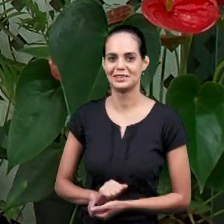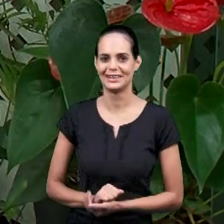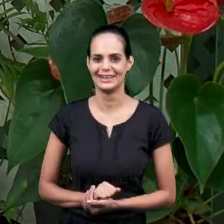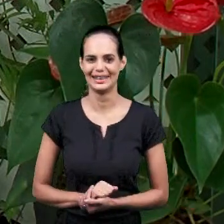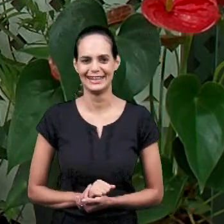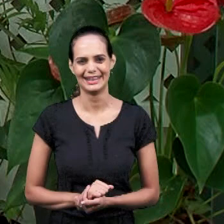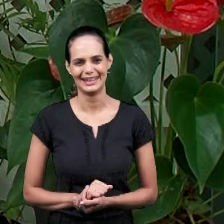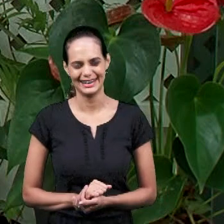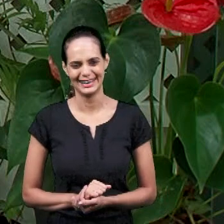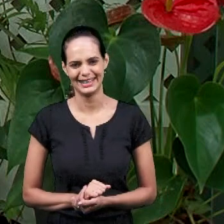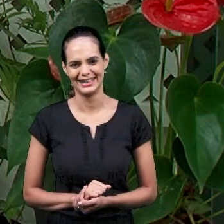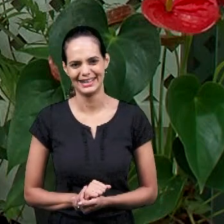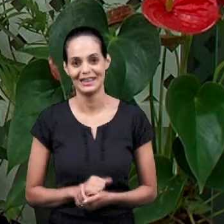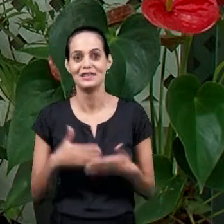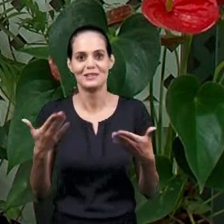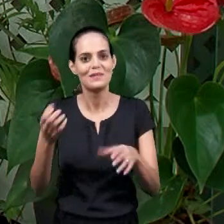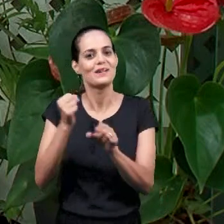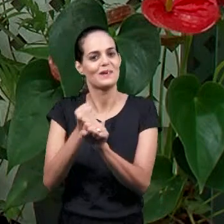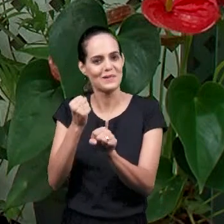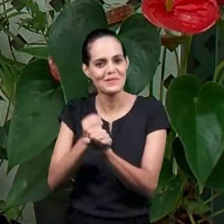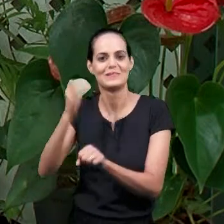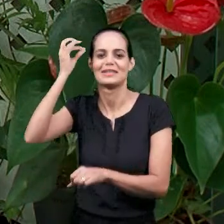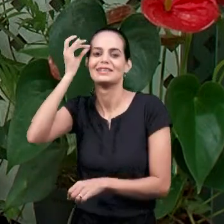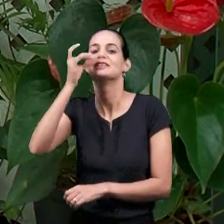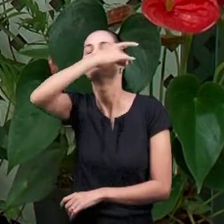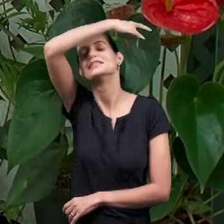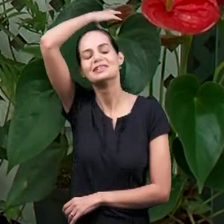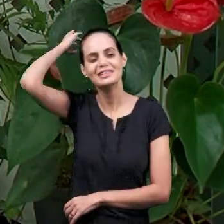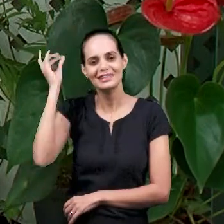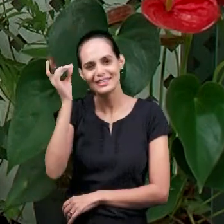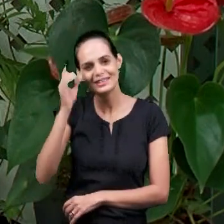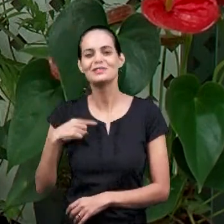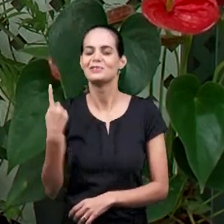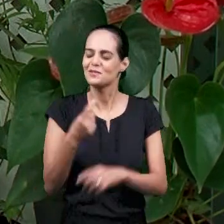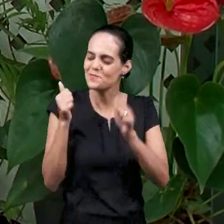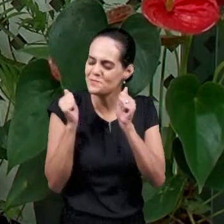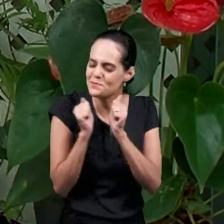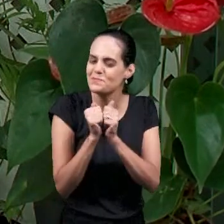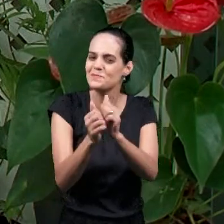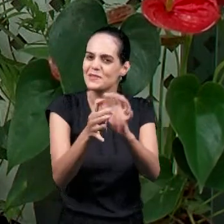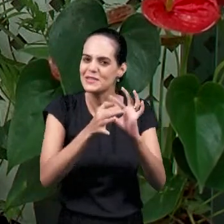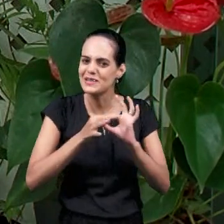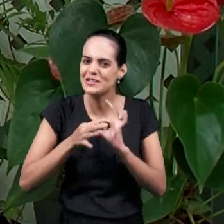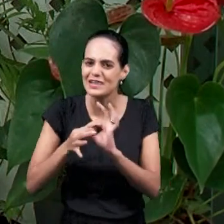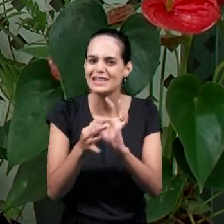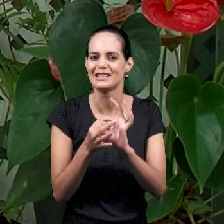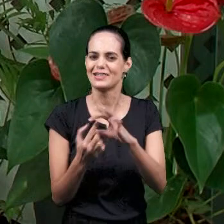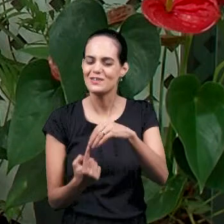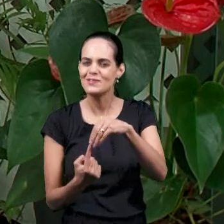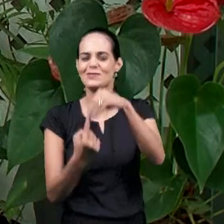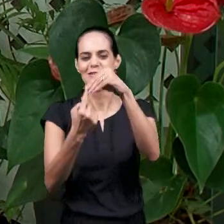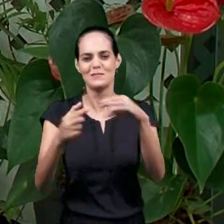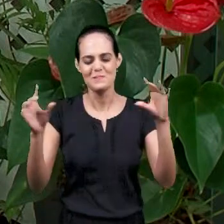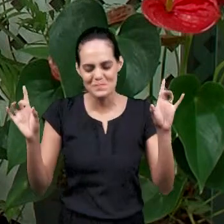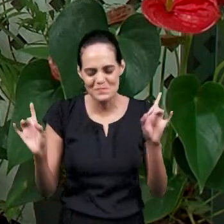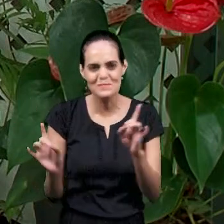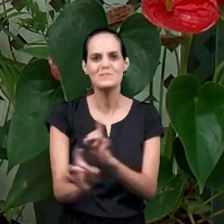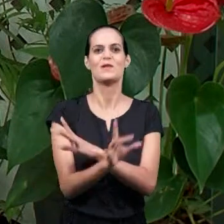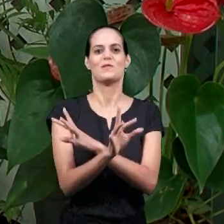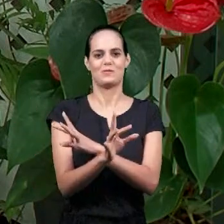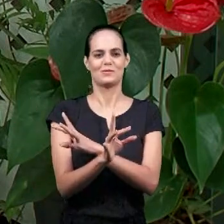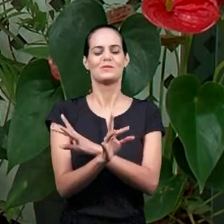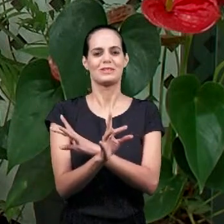mes frères, ça c'est l'œuvre de l'Esprit. Nous sommes ensemble unis. Nous sommes